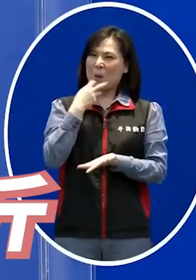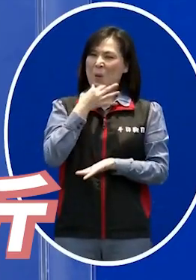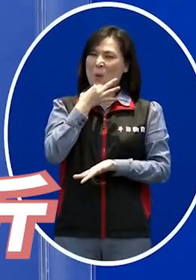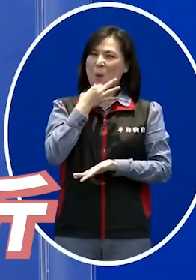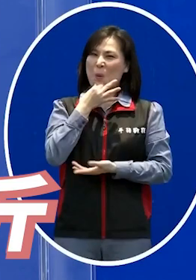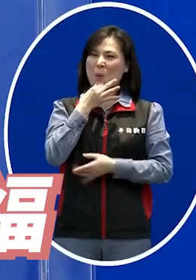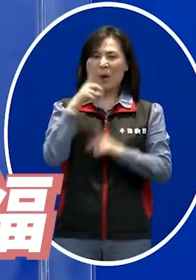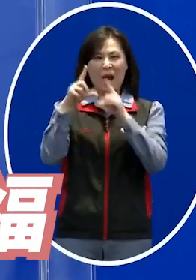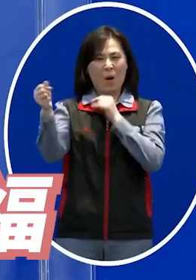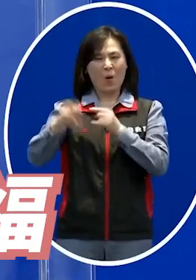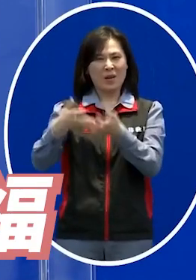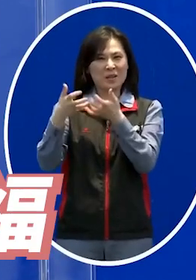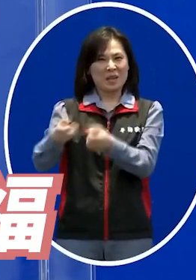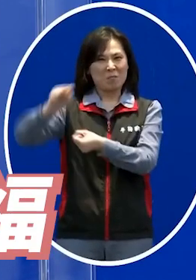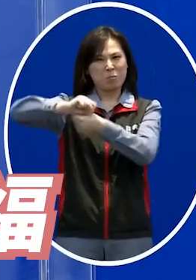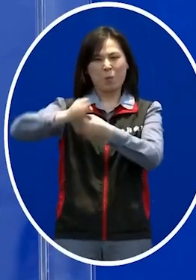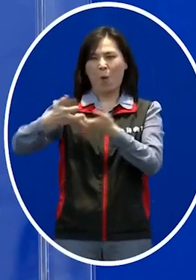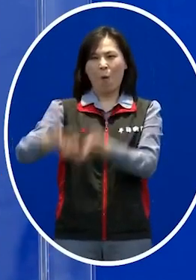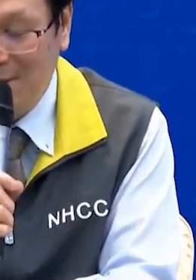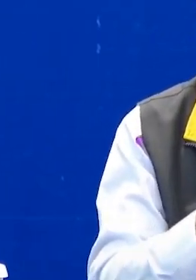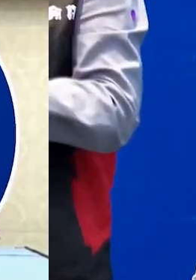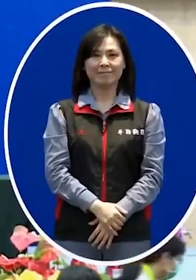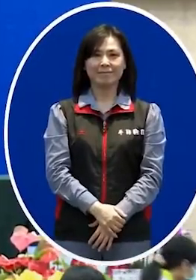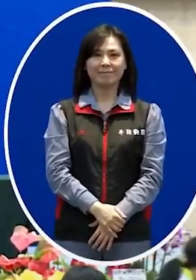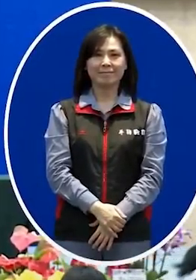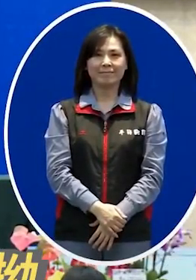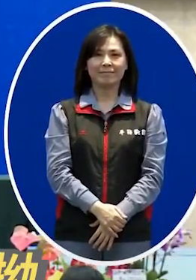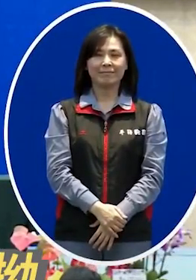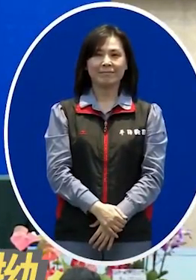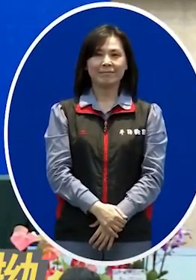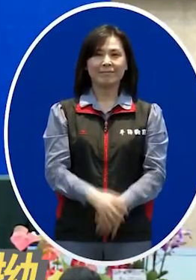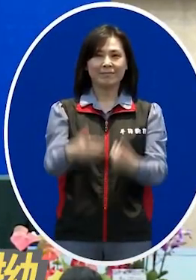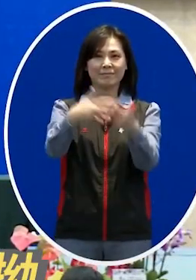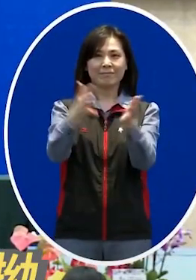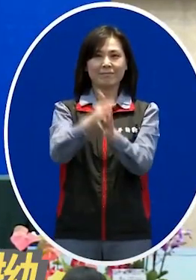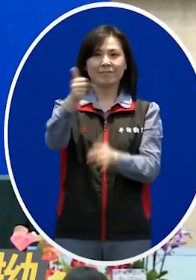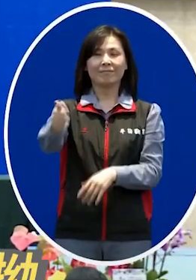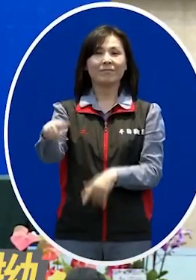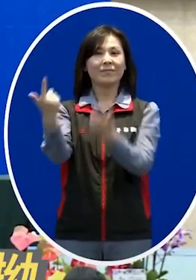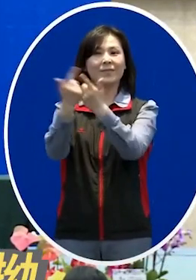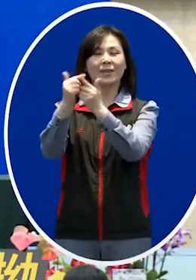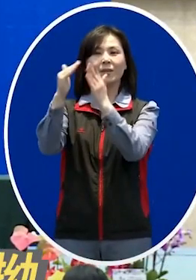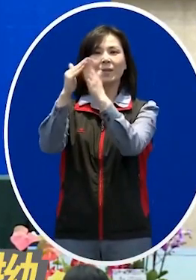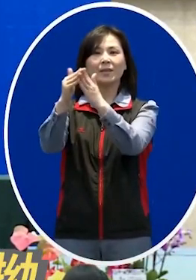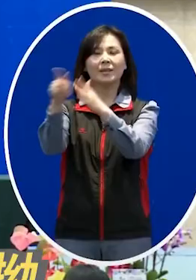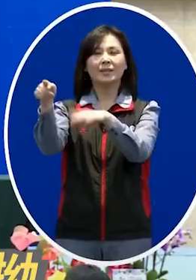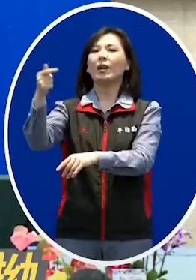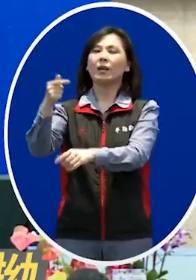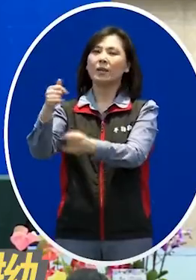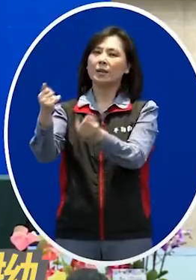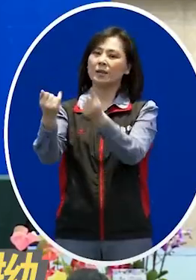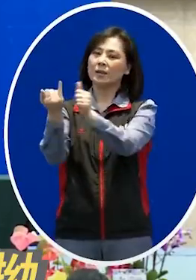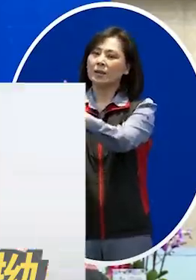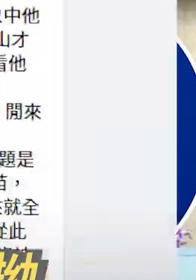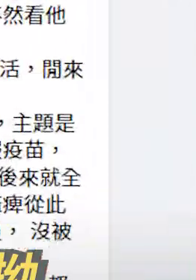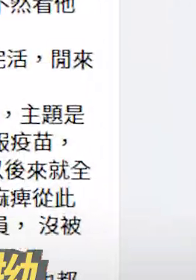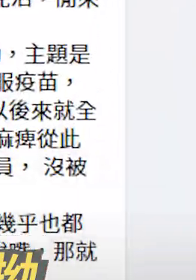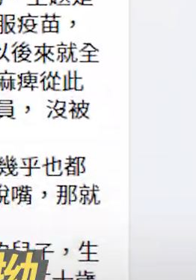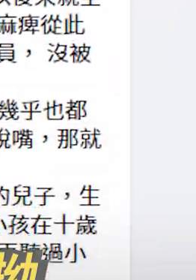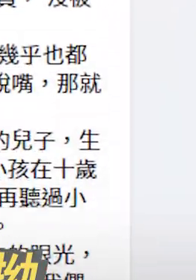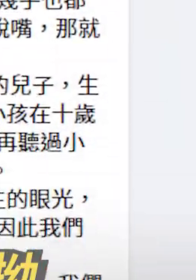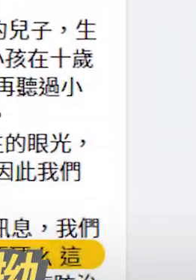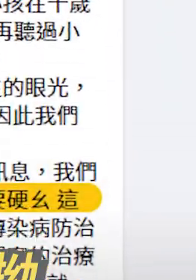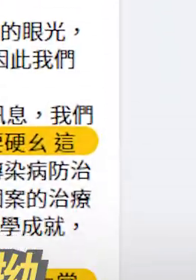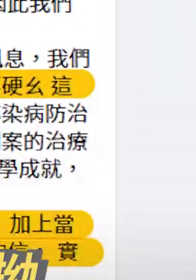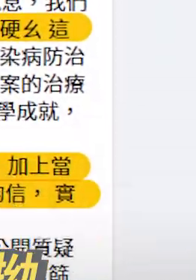好几公斤。不过这个非常的幸福，谢谢 部长。因为那个台北市长夫人陈佩琪女士哦，她说之前我们去